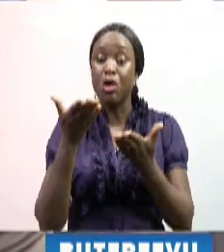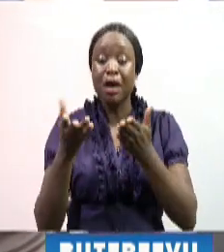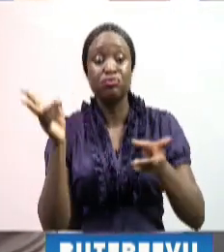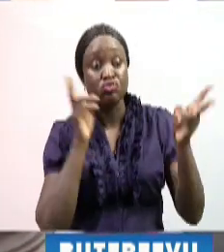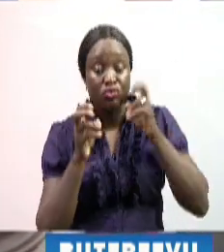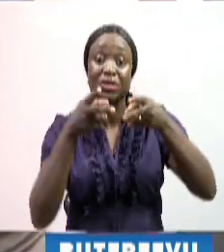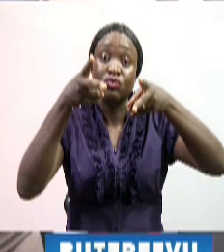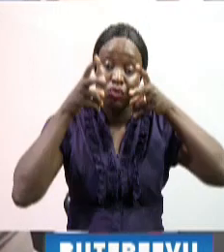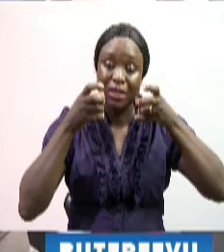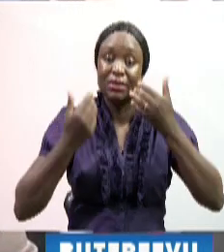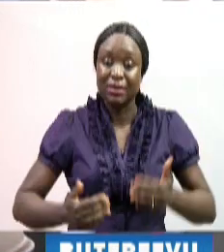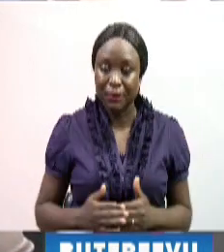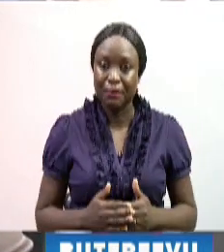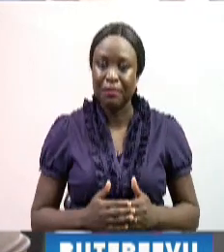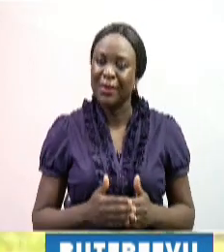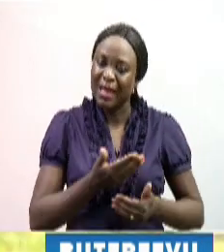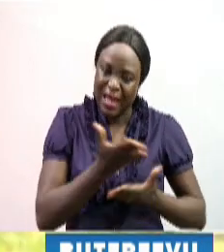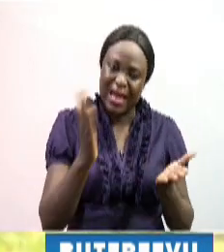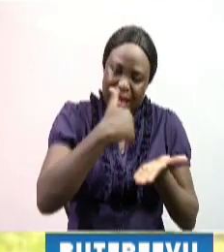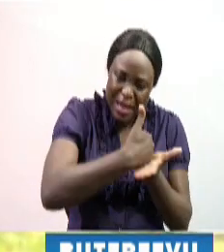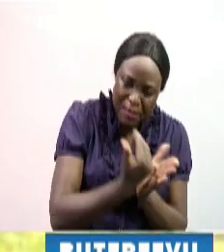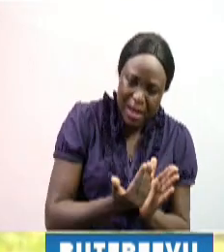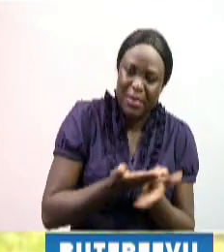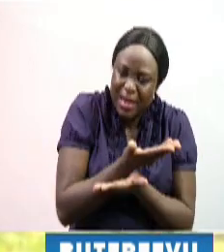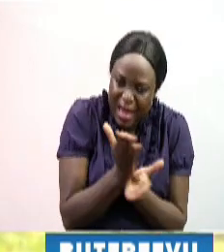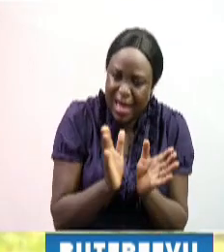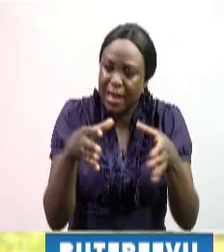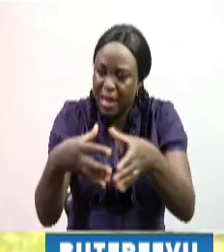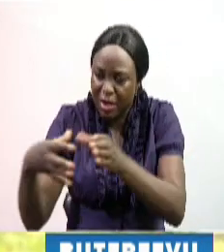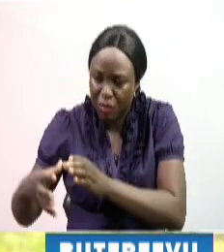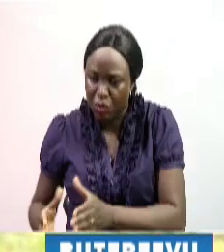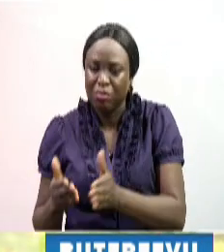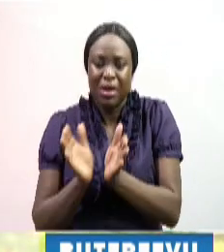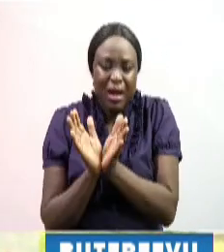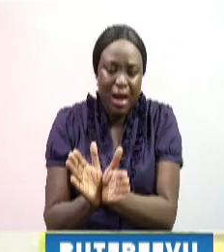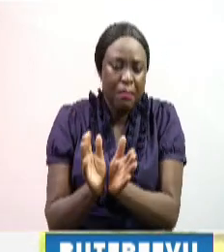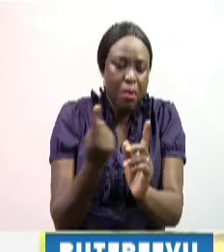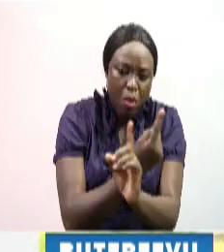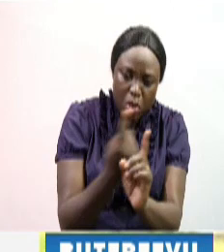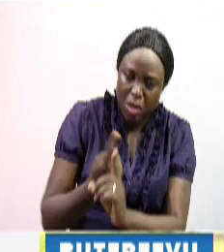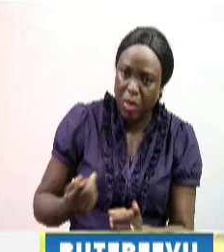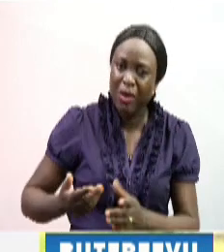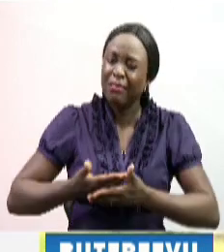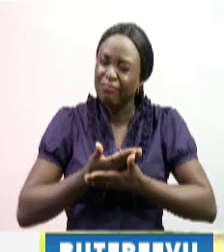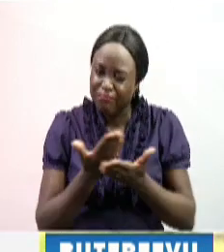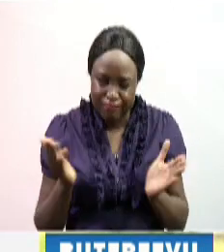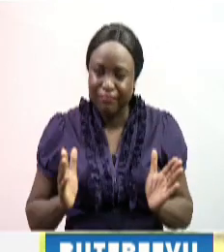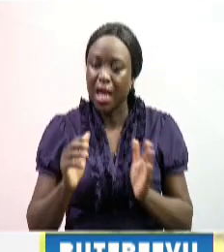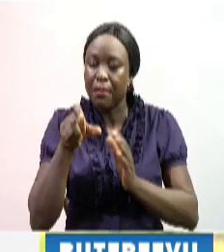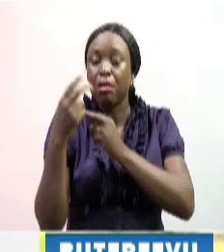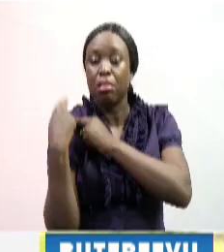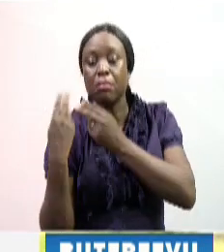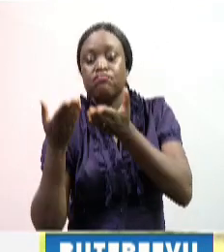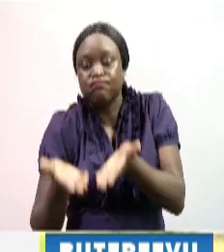n'abanda baleero. Buli kitongole, buli kitongole, buli kampuni, buli enayinwa